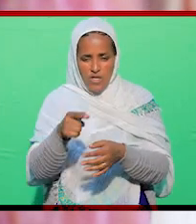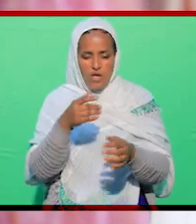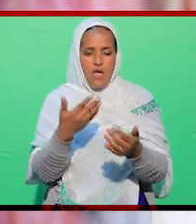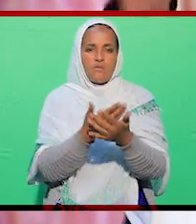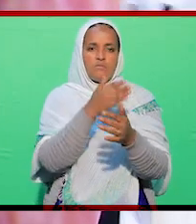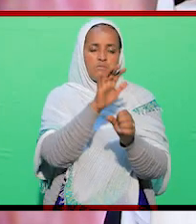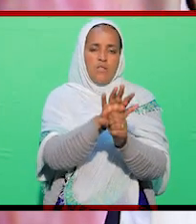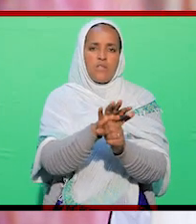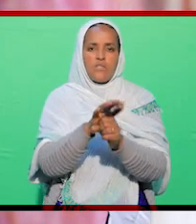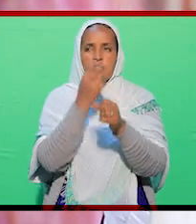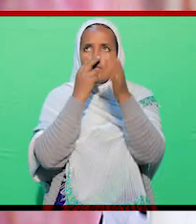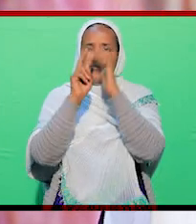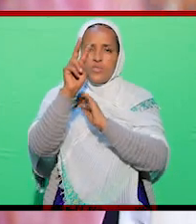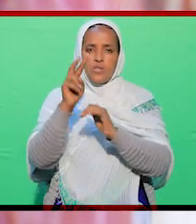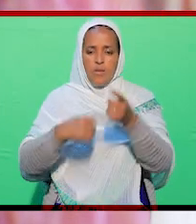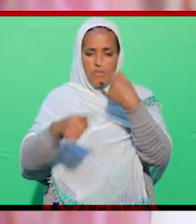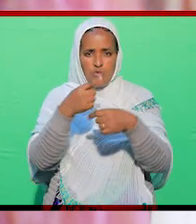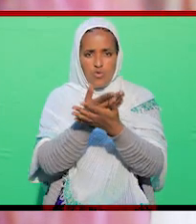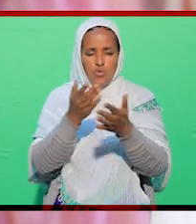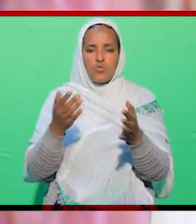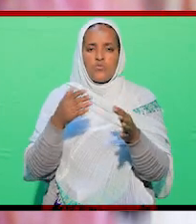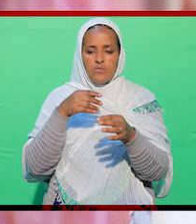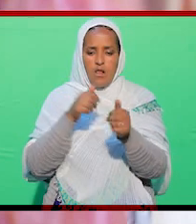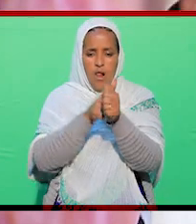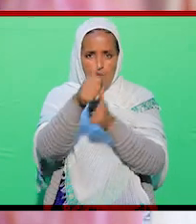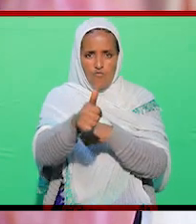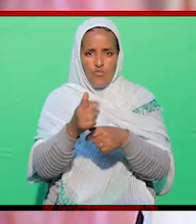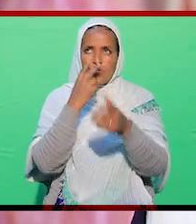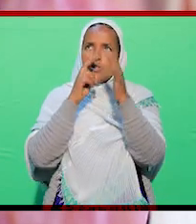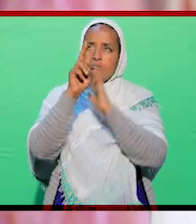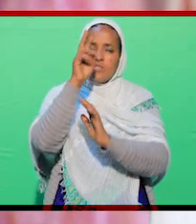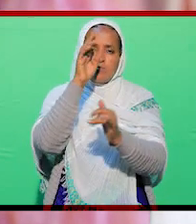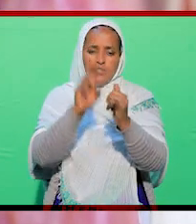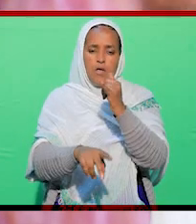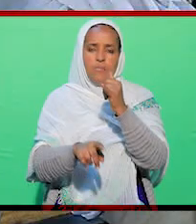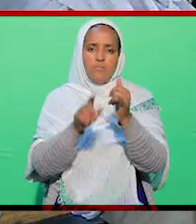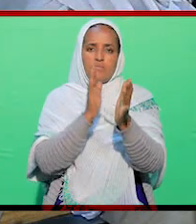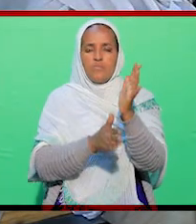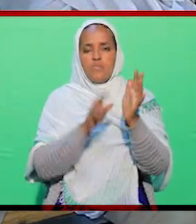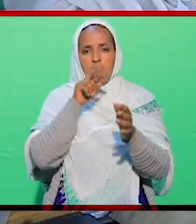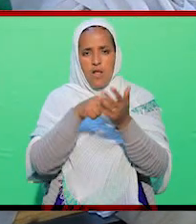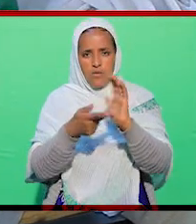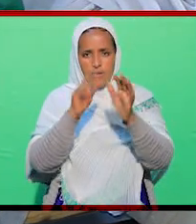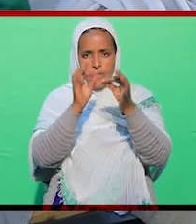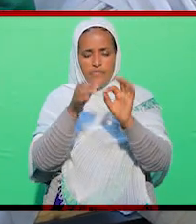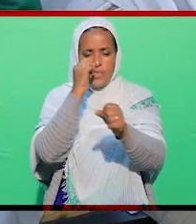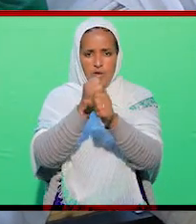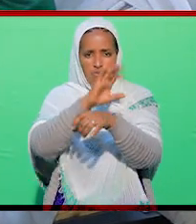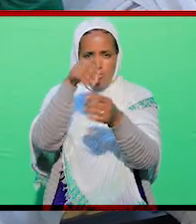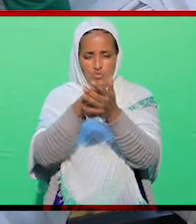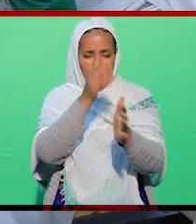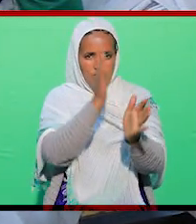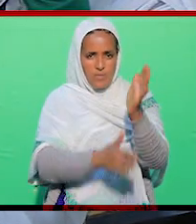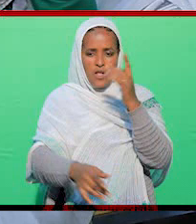ነው። ስለዚህ ሁሉ ያኔ የተነገረ የሐዲስ ኪዳን ትንቢት ነው። ሐዲስ ኪዳን ለሚመጡ ነገሮችም ትንቢት፣ ላለፉ ነገሮችም ትንቢት ፍጻሜ ናት ማለት